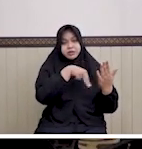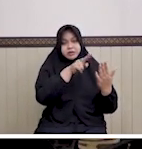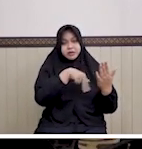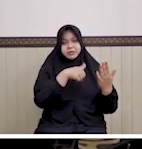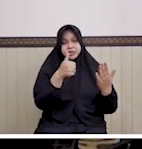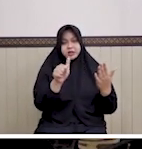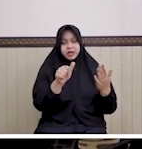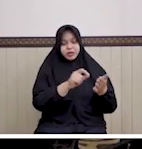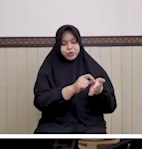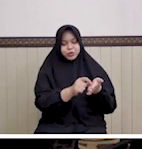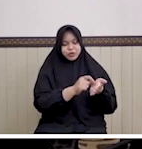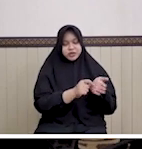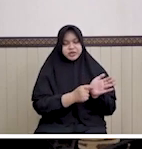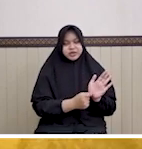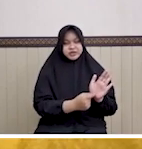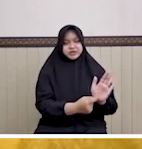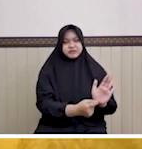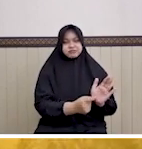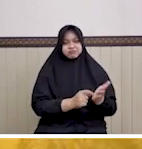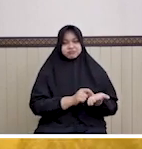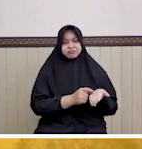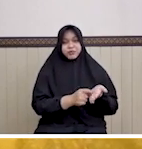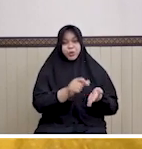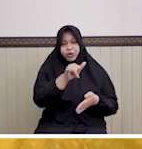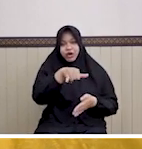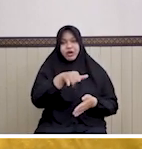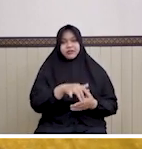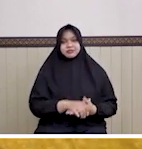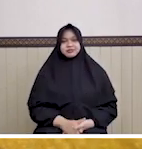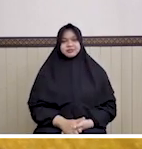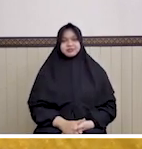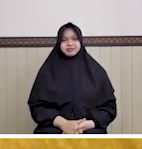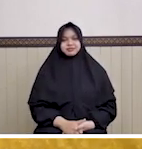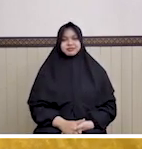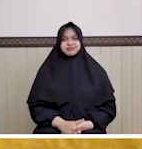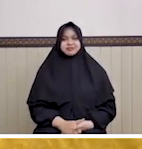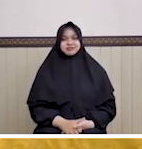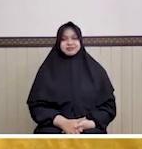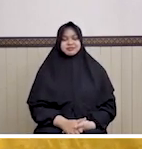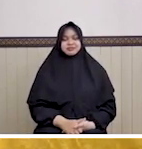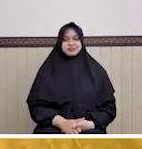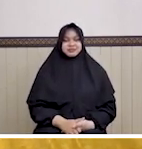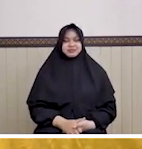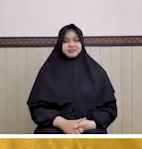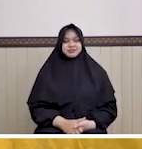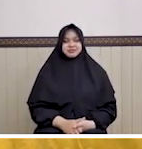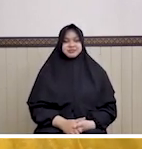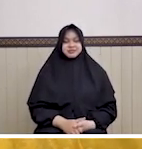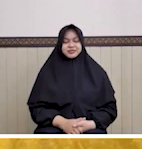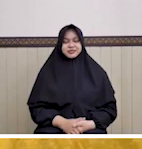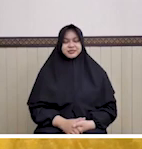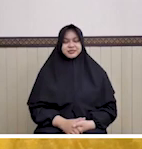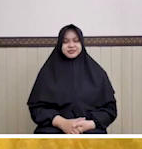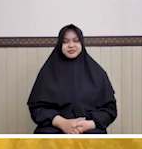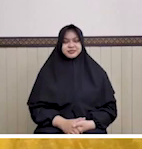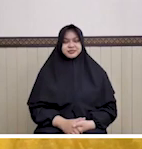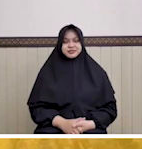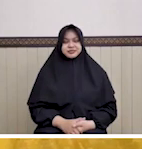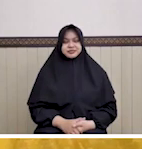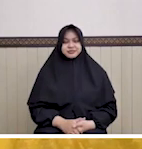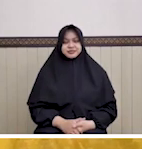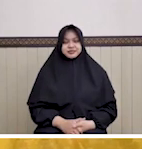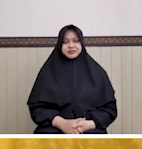kita tulis kayak gini-gini Oh ya kayak gitu terus kemudian juga